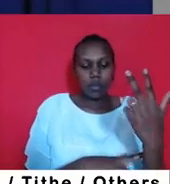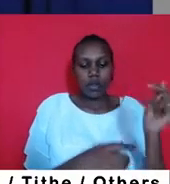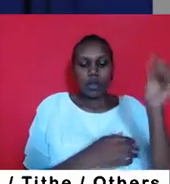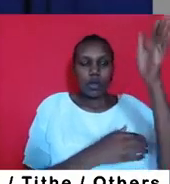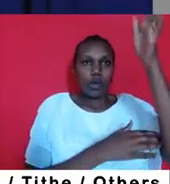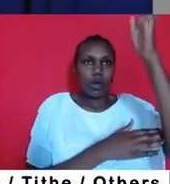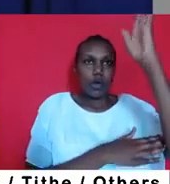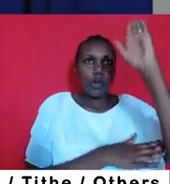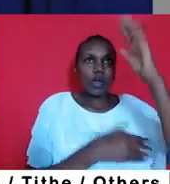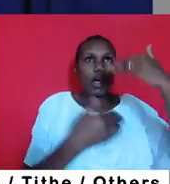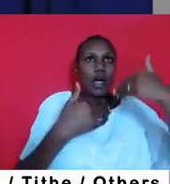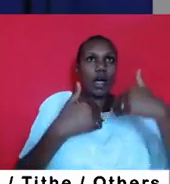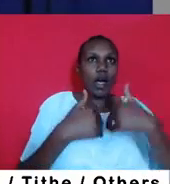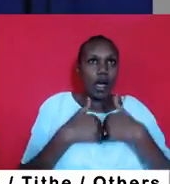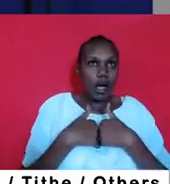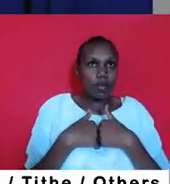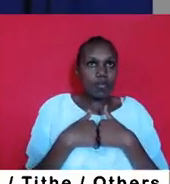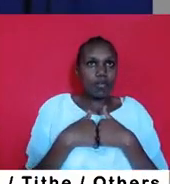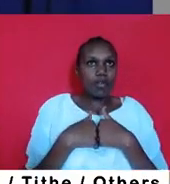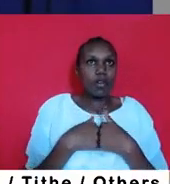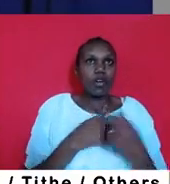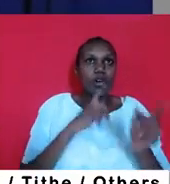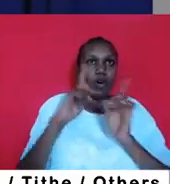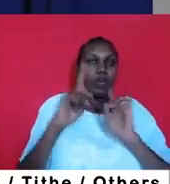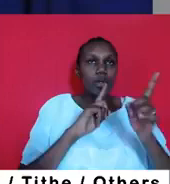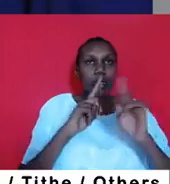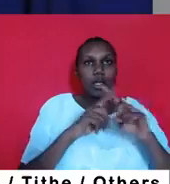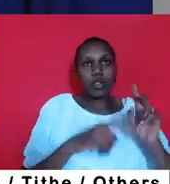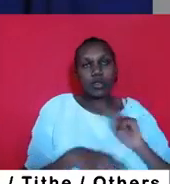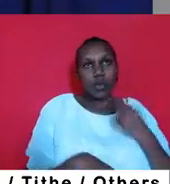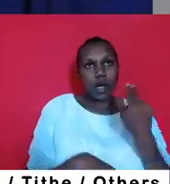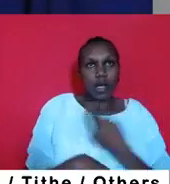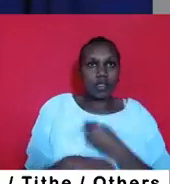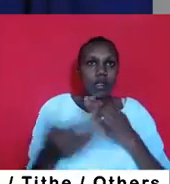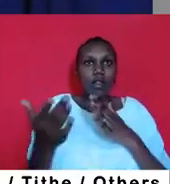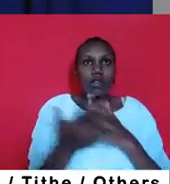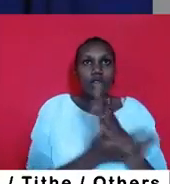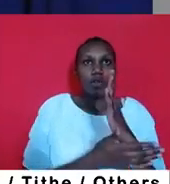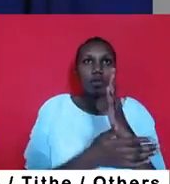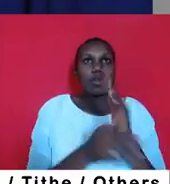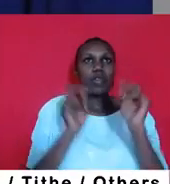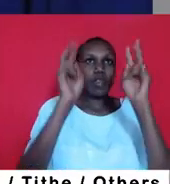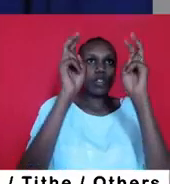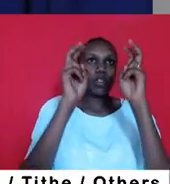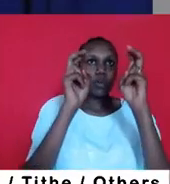Mungu amekuwa ametunenea kupitia mada